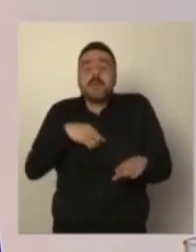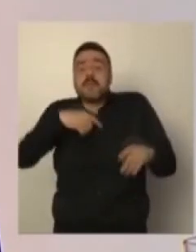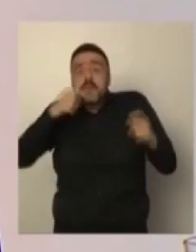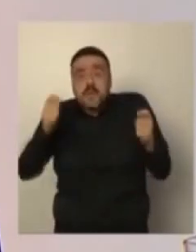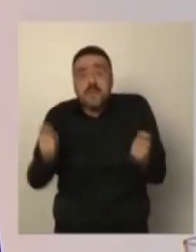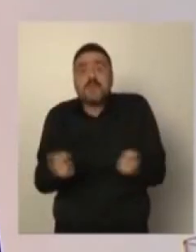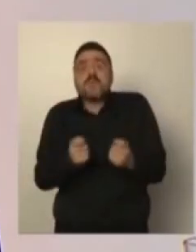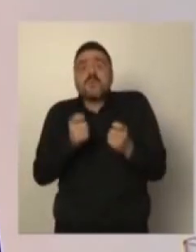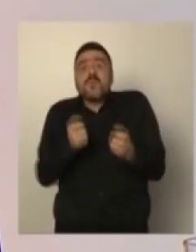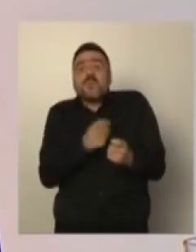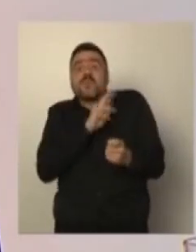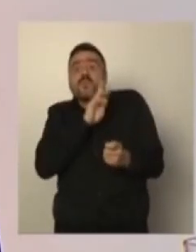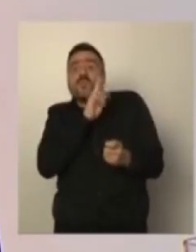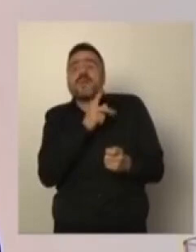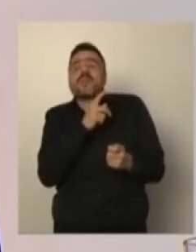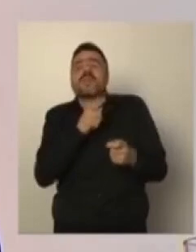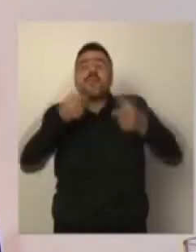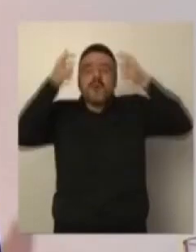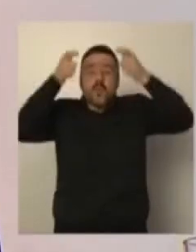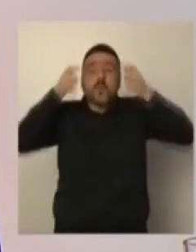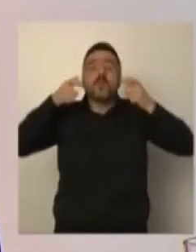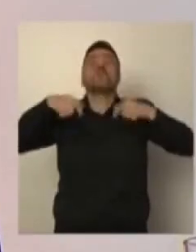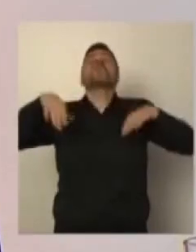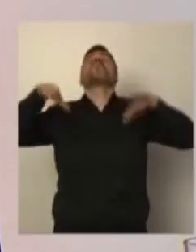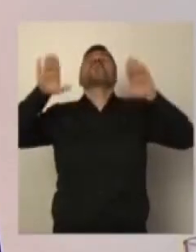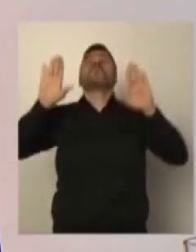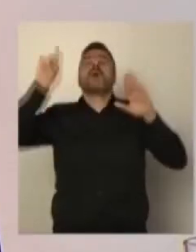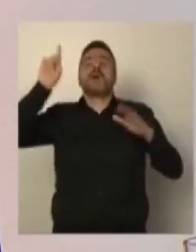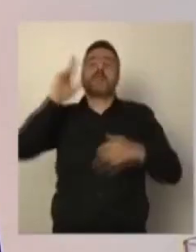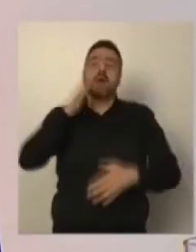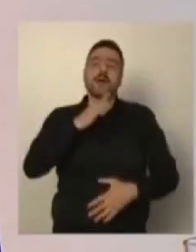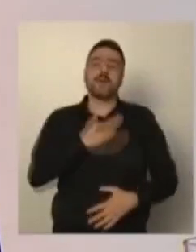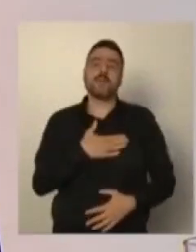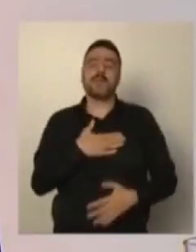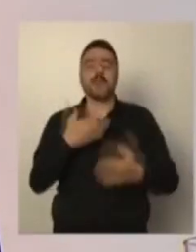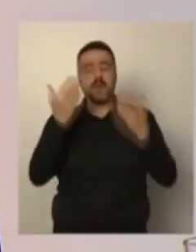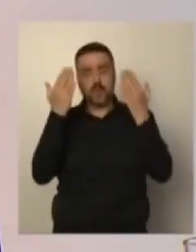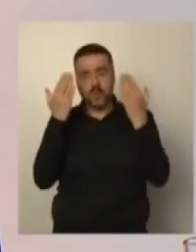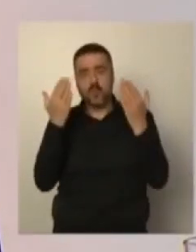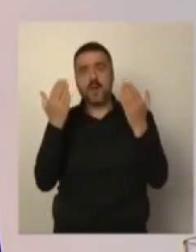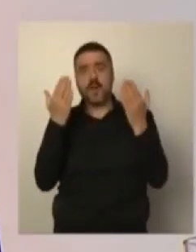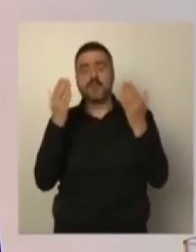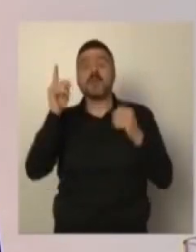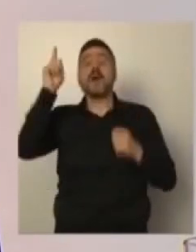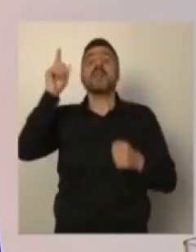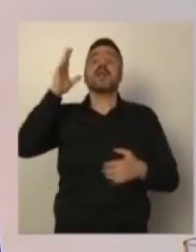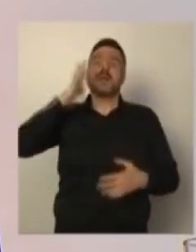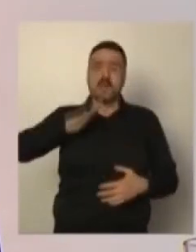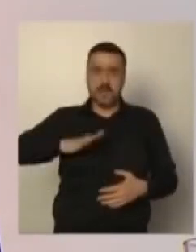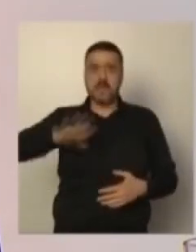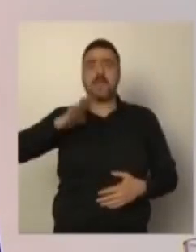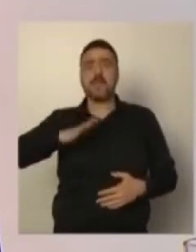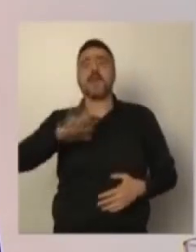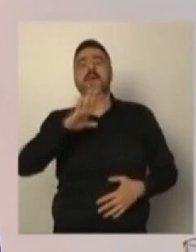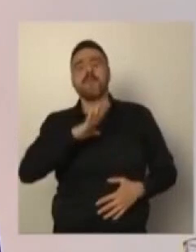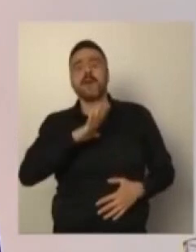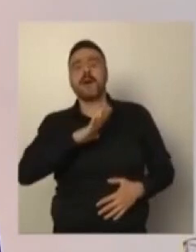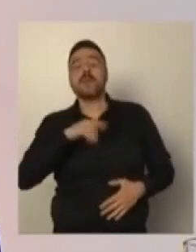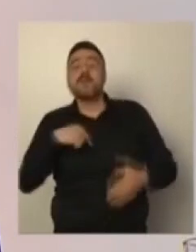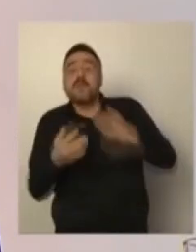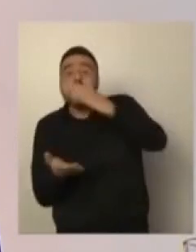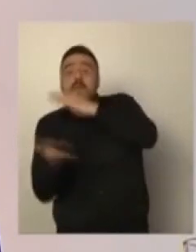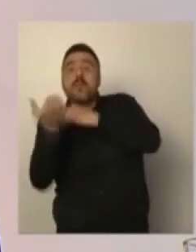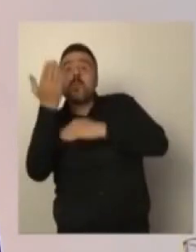olduğumuz şeylerden bizi sorumlu tutma Allah'ım diye dua etmemizi istiyor Rabbimiz. Bizden